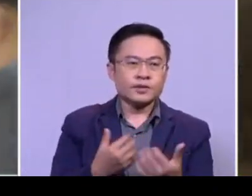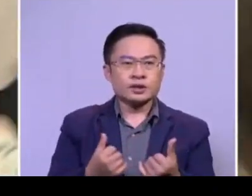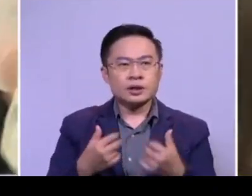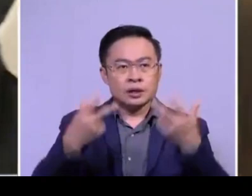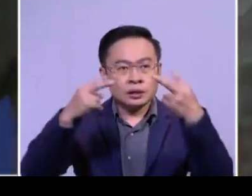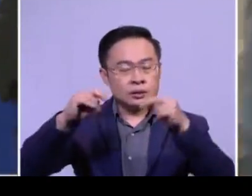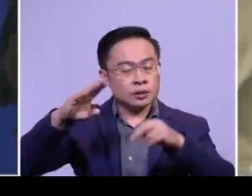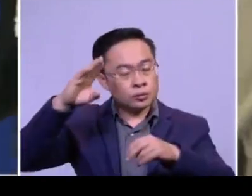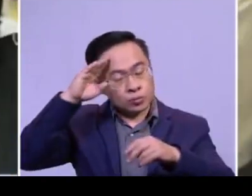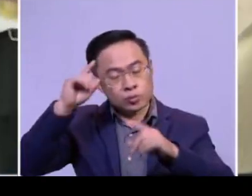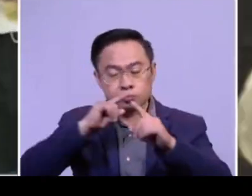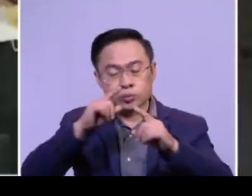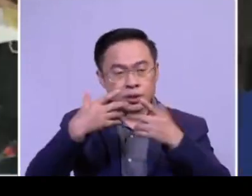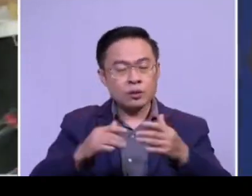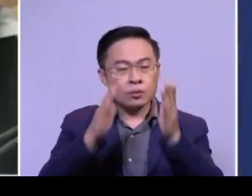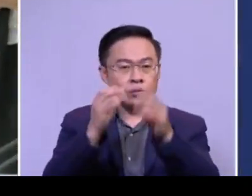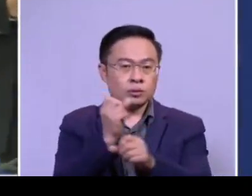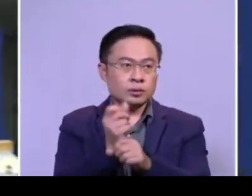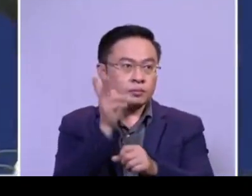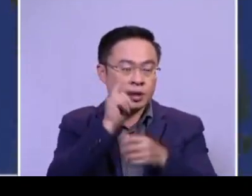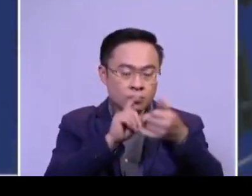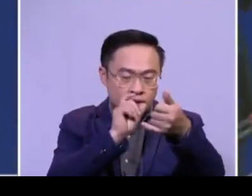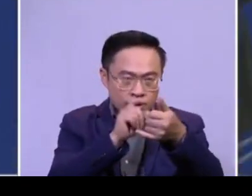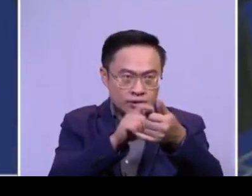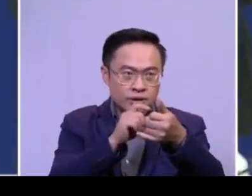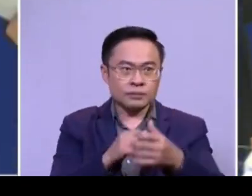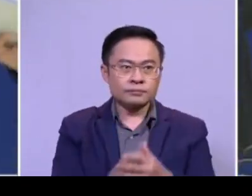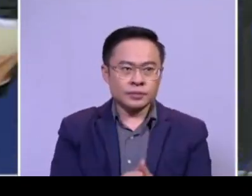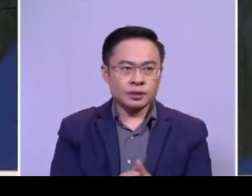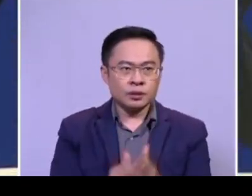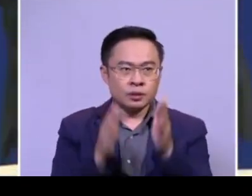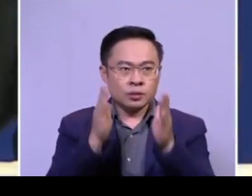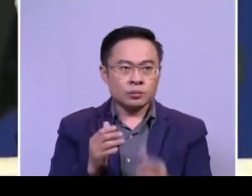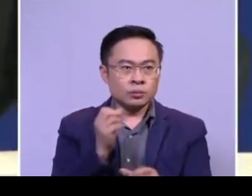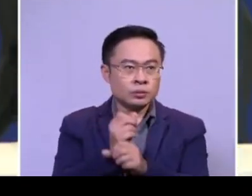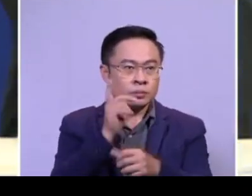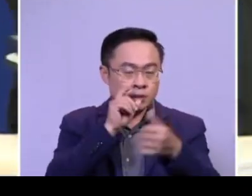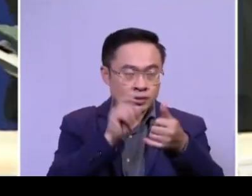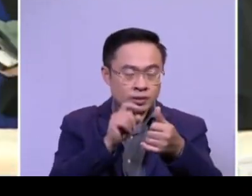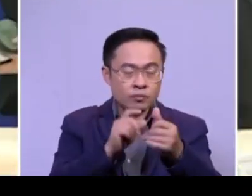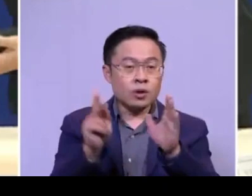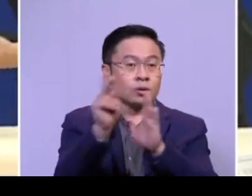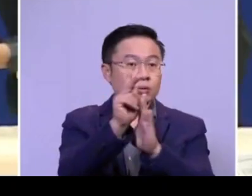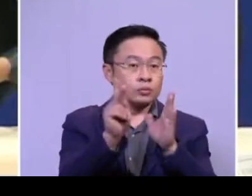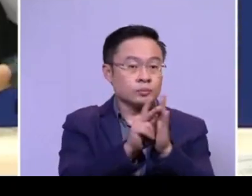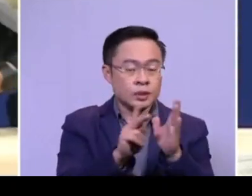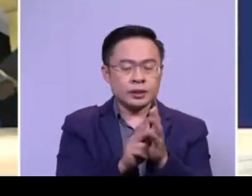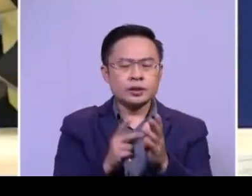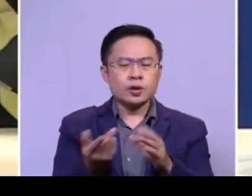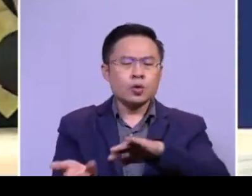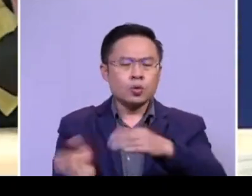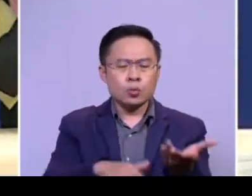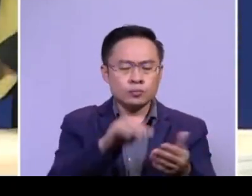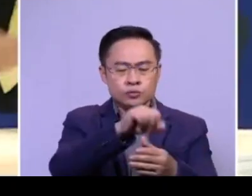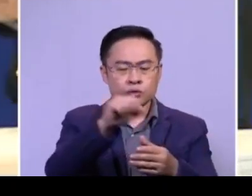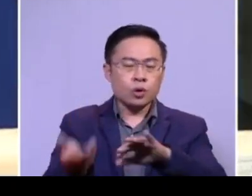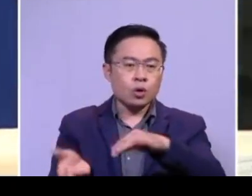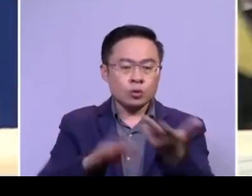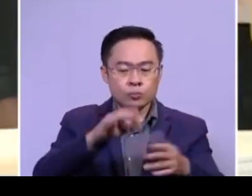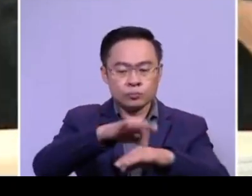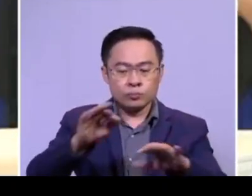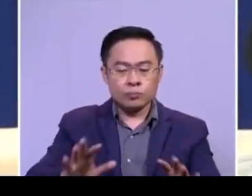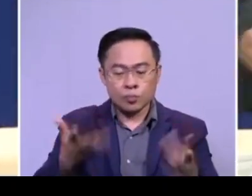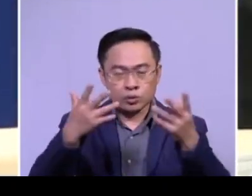ท่านนายกเดินลงมานะคะก็เจอกับผู้สื่อข่าวซึ่งทางผู้สื่อข่าวก็ถามว่าพระราชกฤษฎีกายุคสภาจะประกาศเวลาไหน